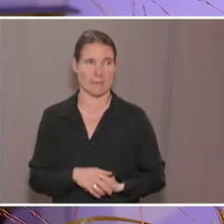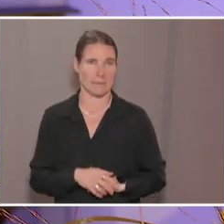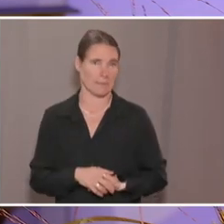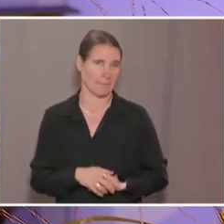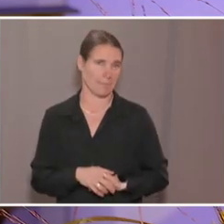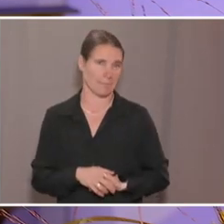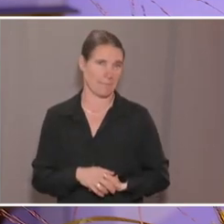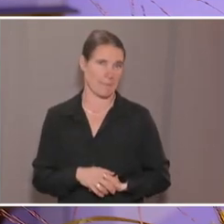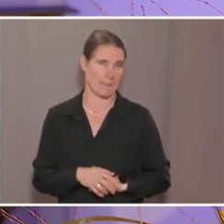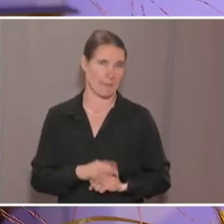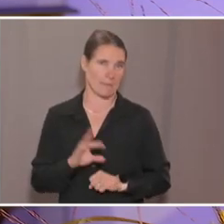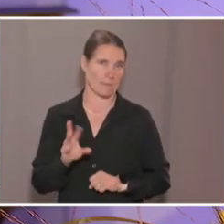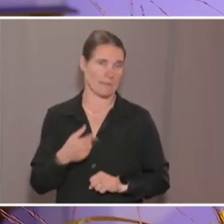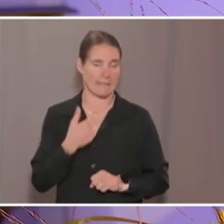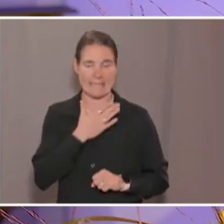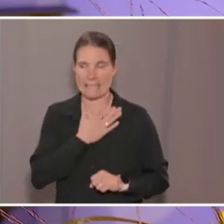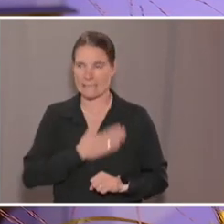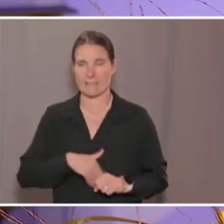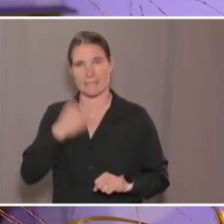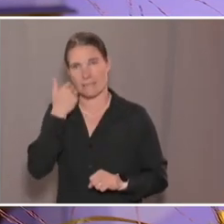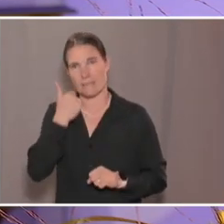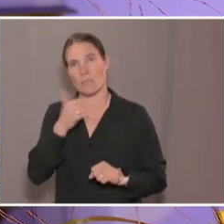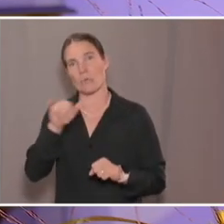vollem Herzen und total gerne gemacht hat.